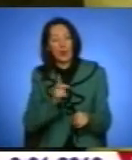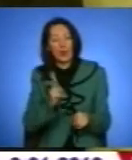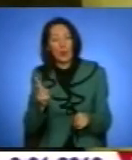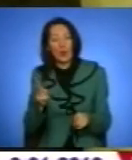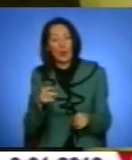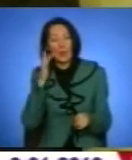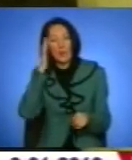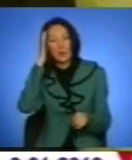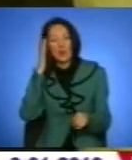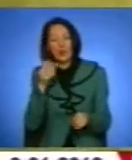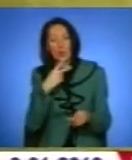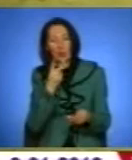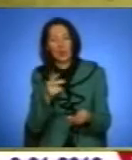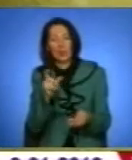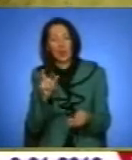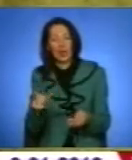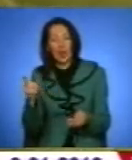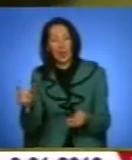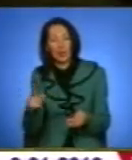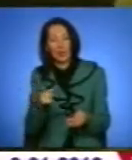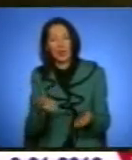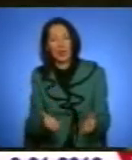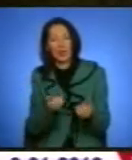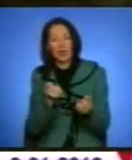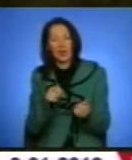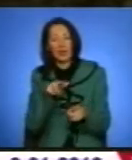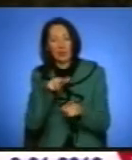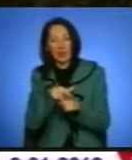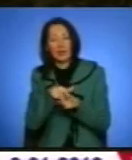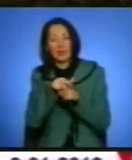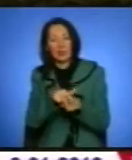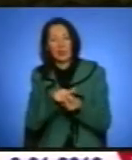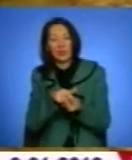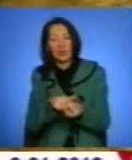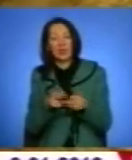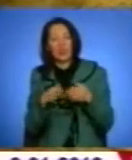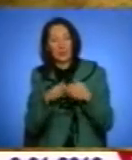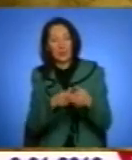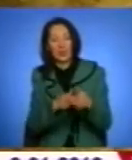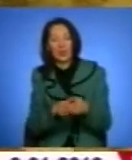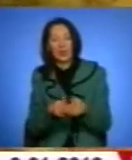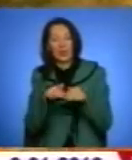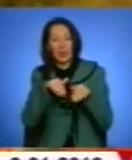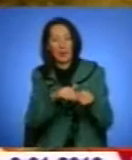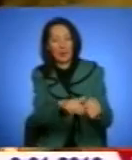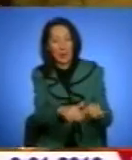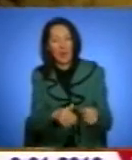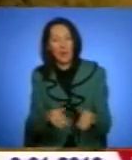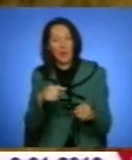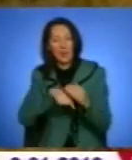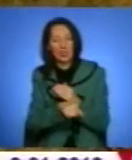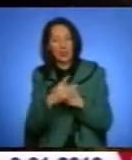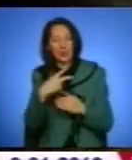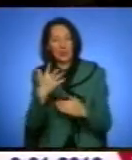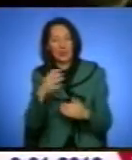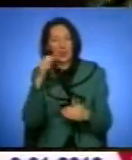достает, садит на парусники и по такой условной реке отправляет их в пещеру. 25 художников творили эти